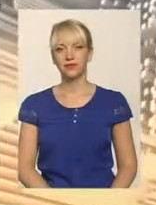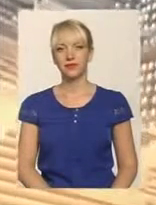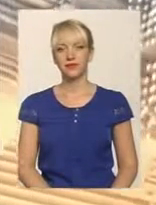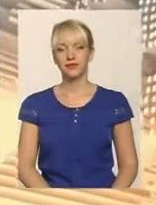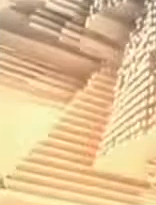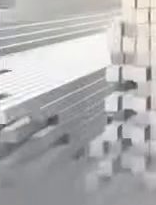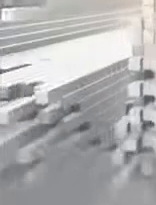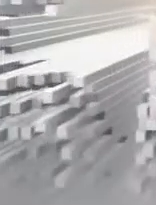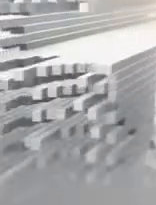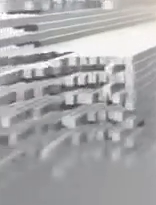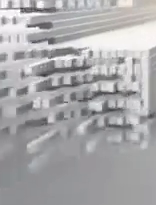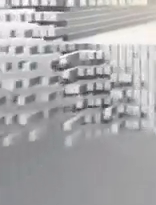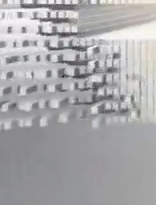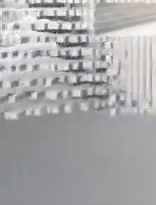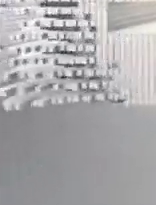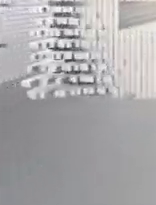Музика